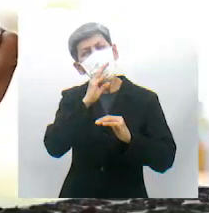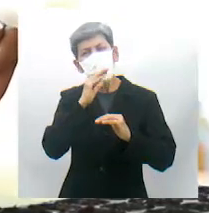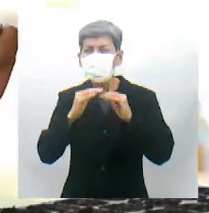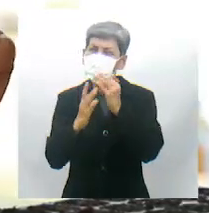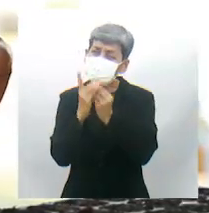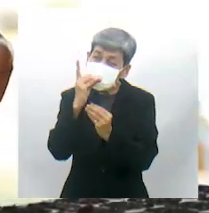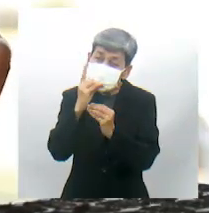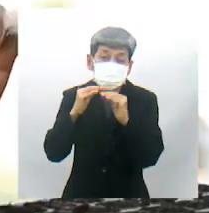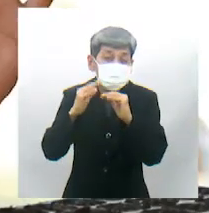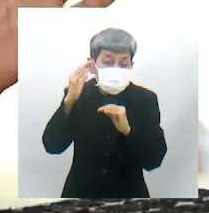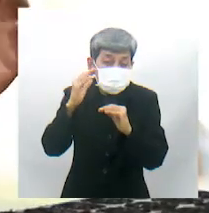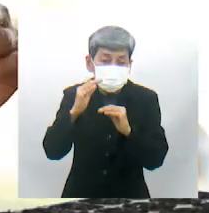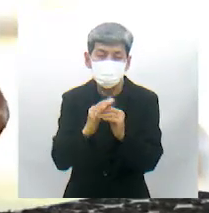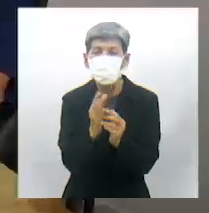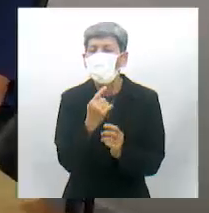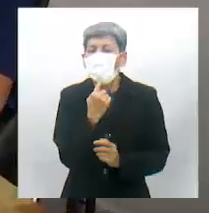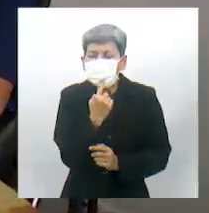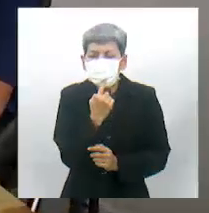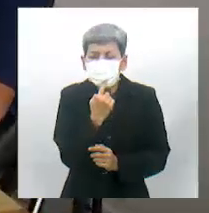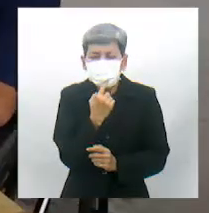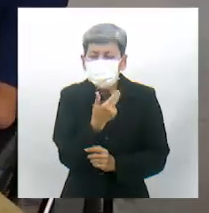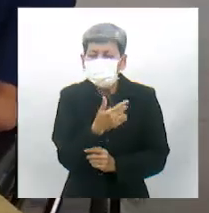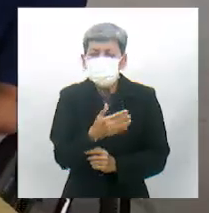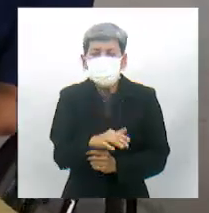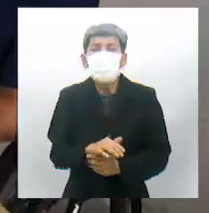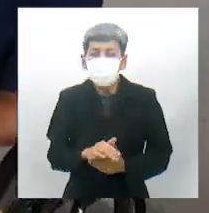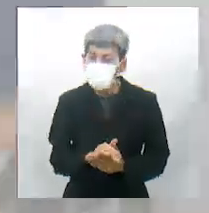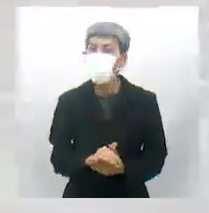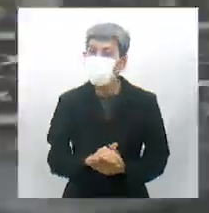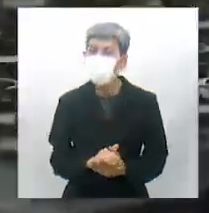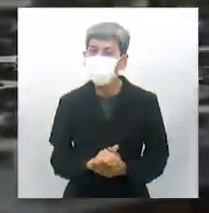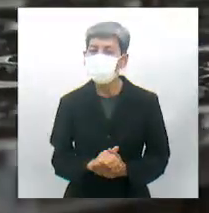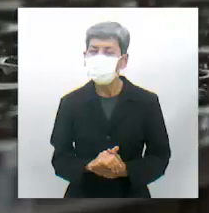อาทิตย์2อาทิตย์มันจะขมค่ะ เอาหร